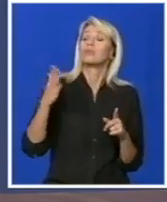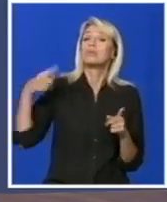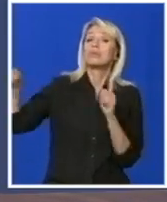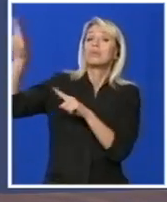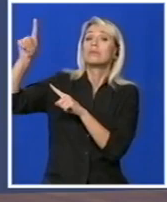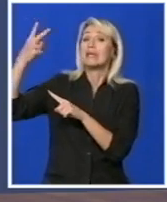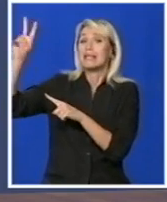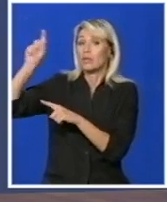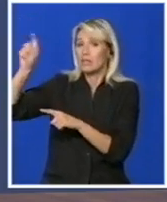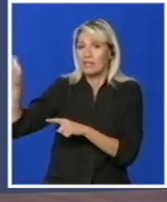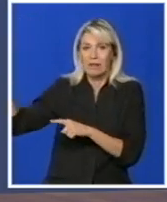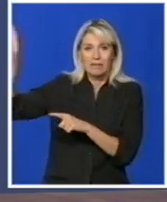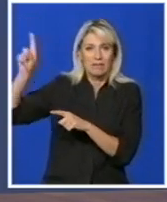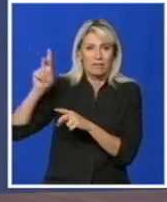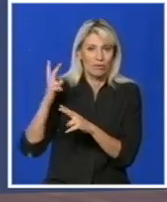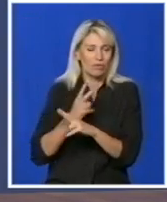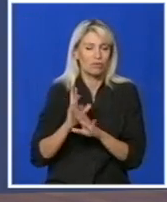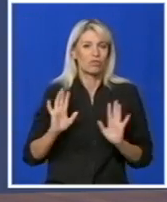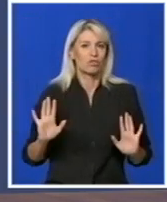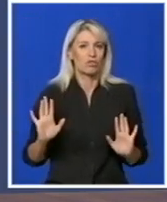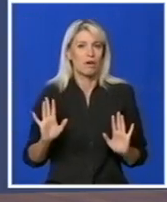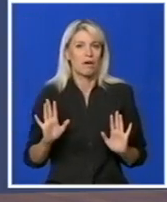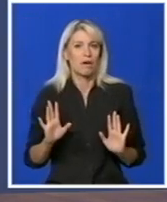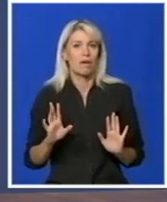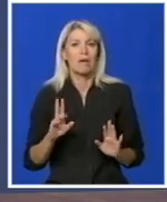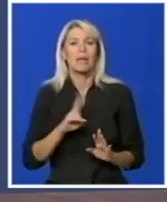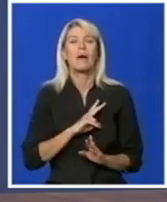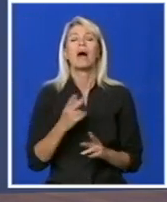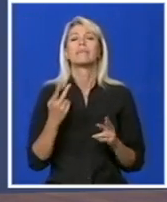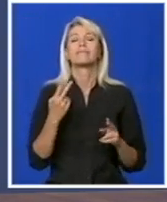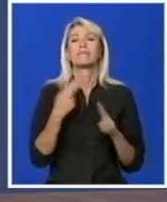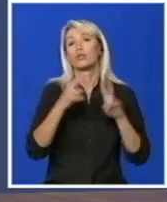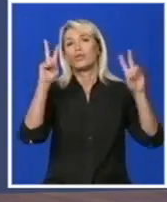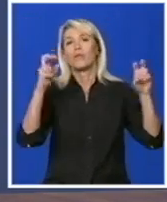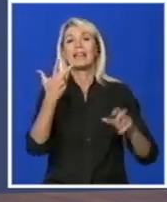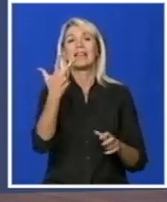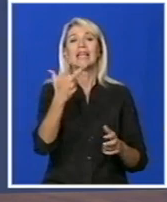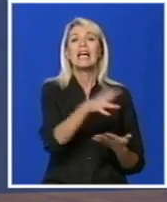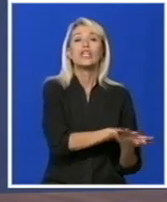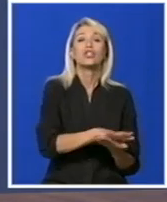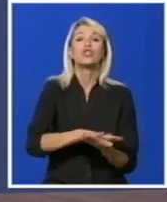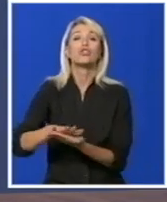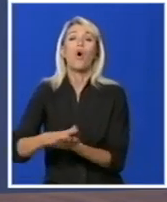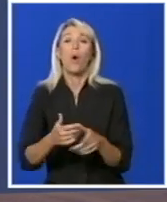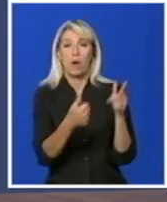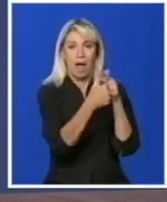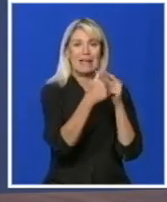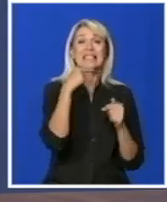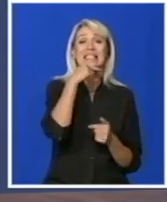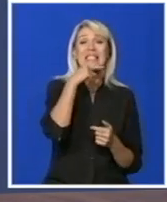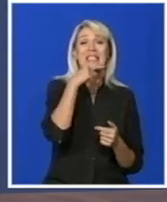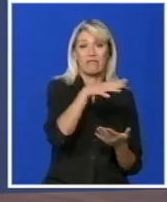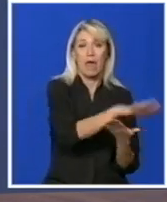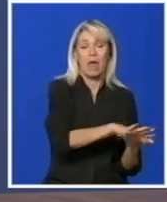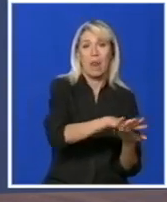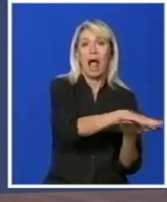nalaze. Dakle, postoje takozvane tri zone. Crvena zona, to su svi oni koji su, da